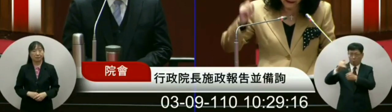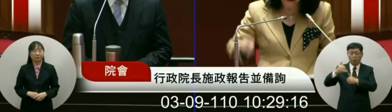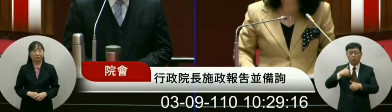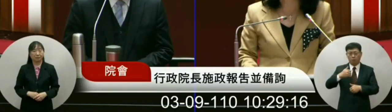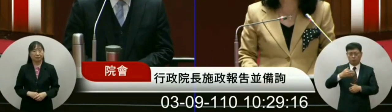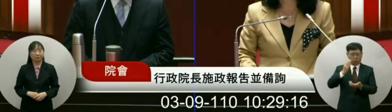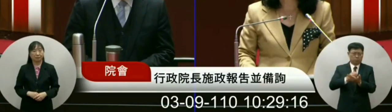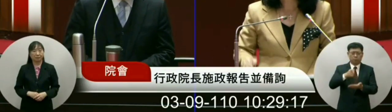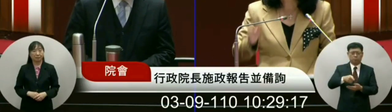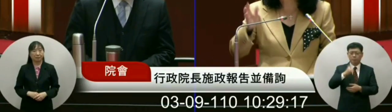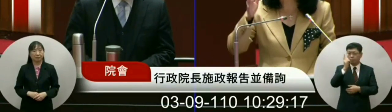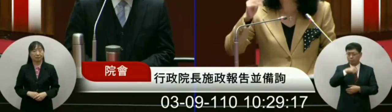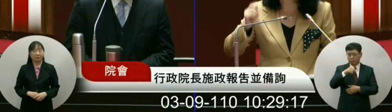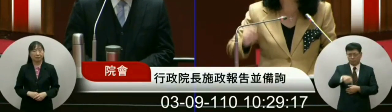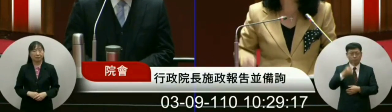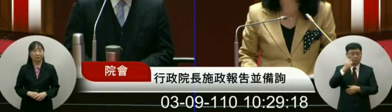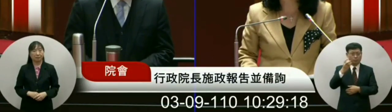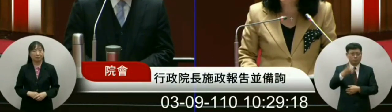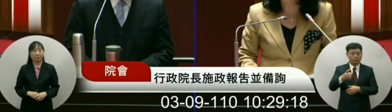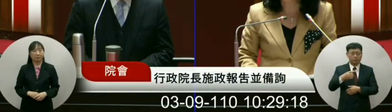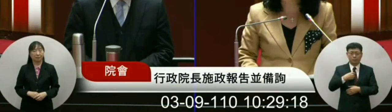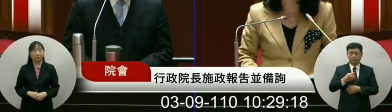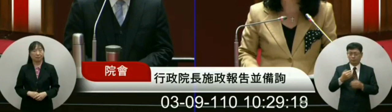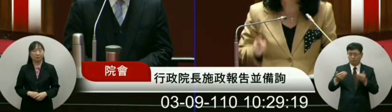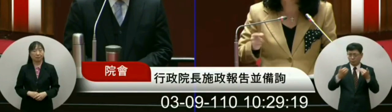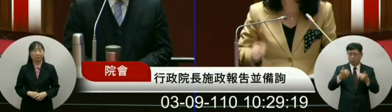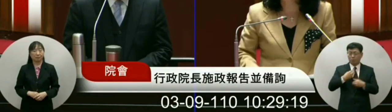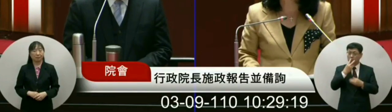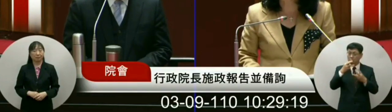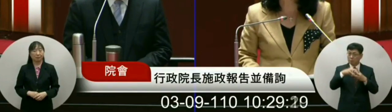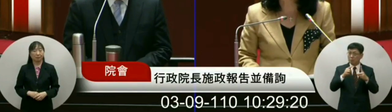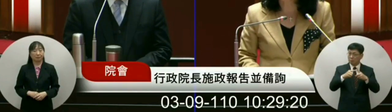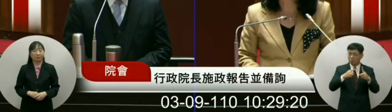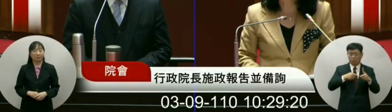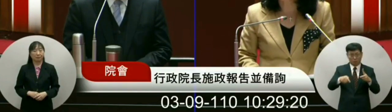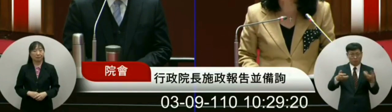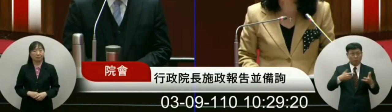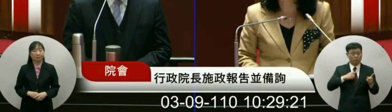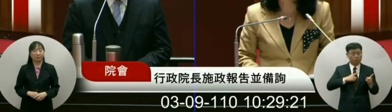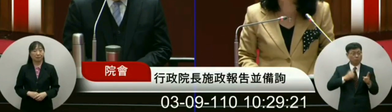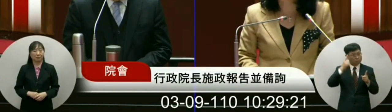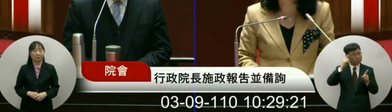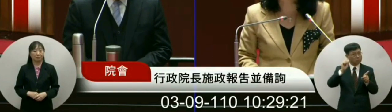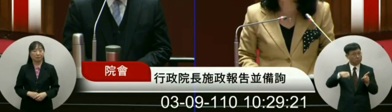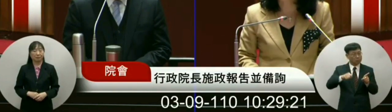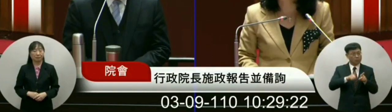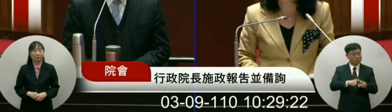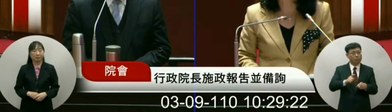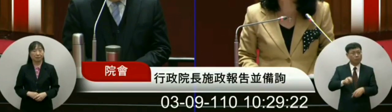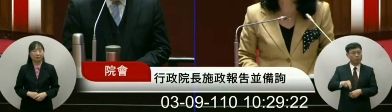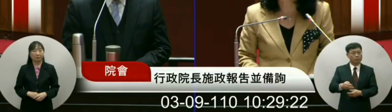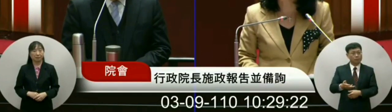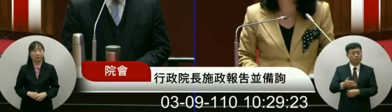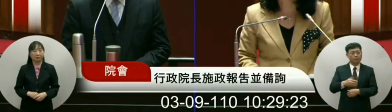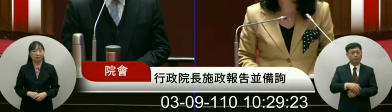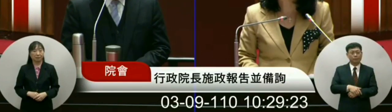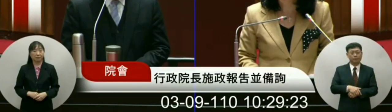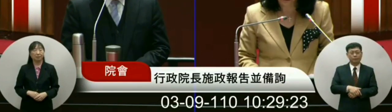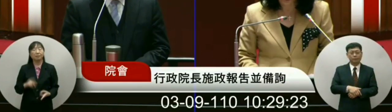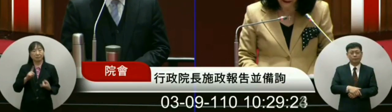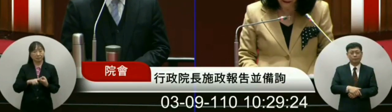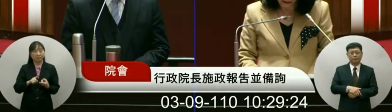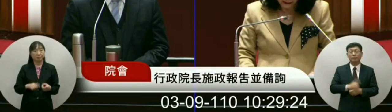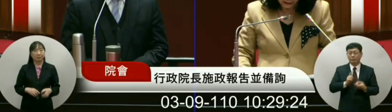要禁止这些歧视亚裔的这个行为，您认同这个林书豪的这样的一个态度吗？是不是院长？